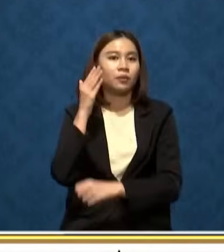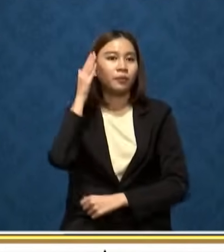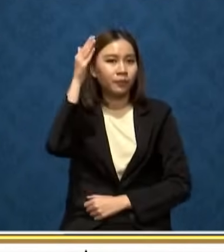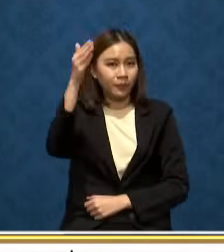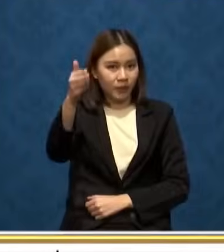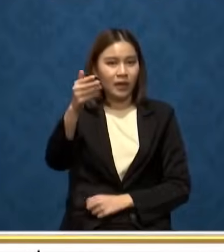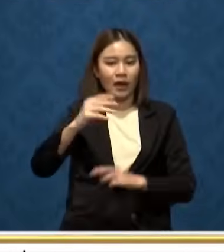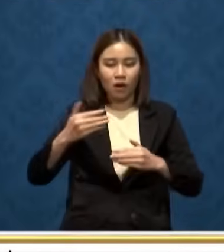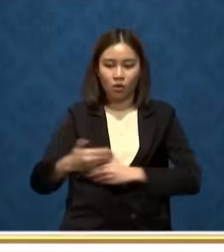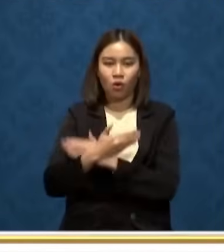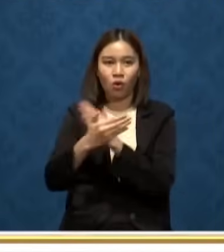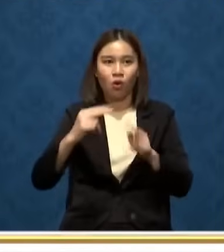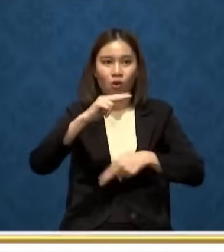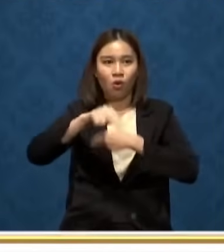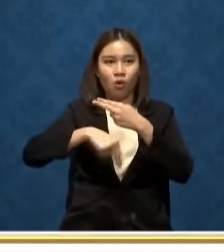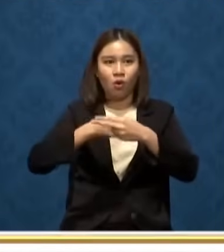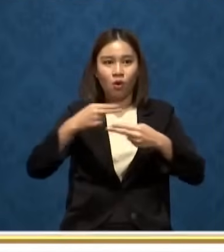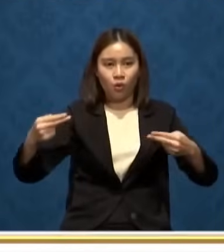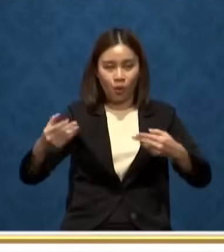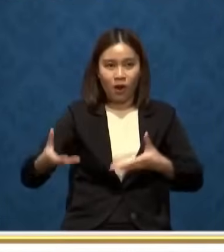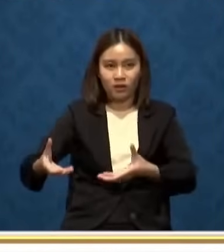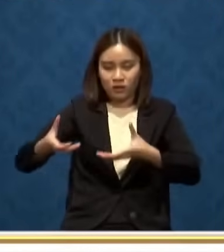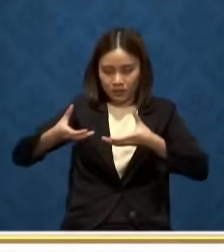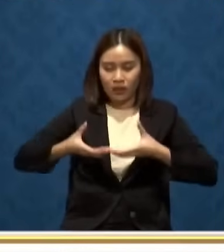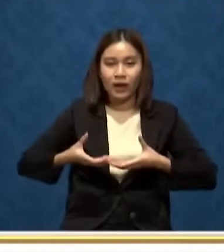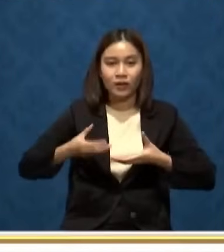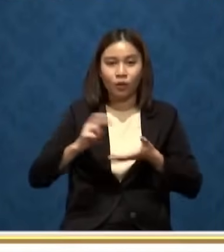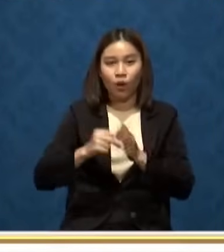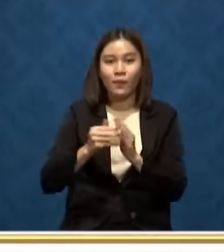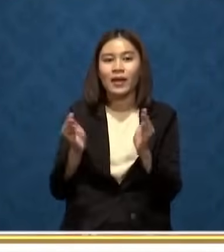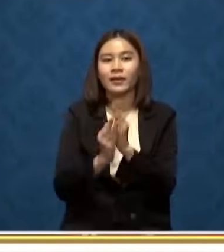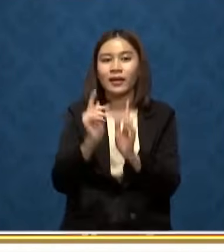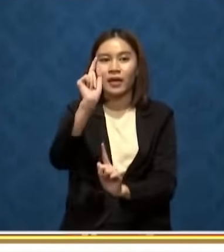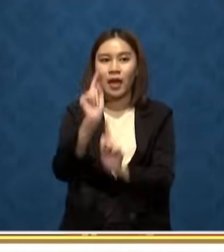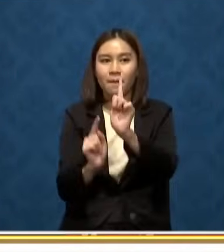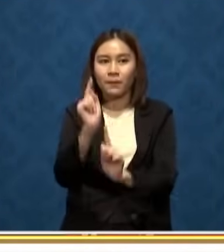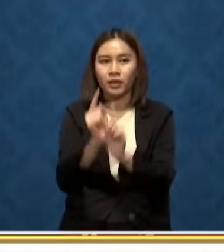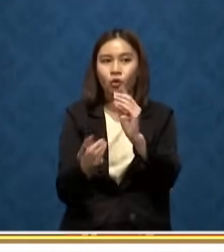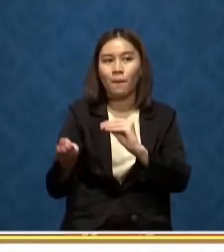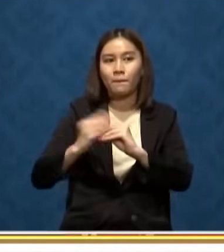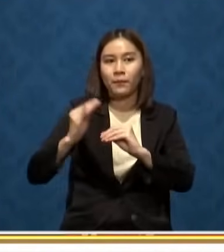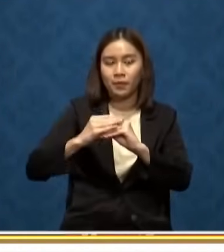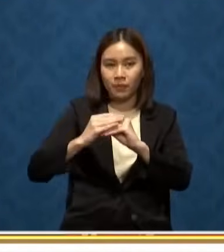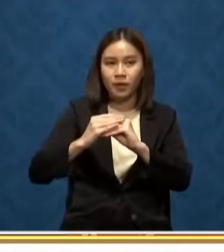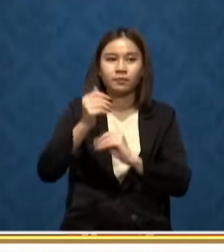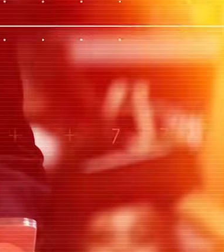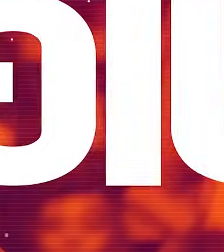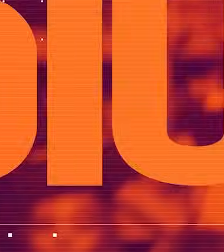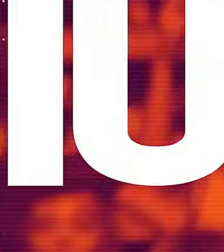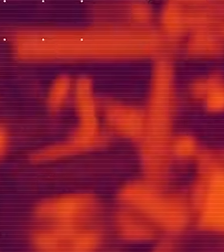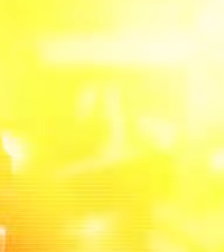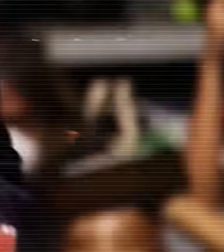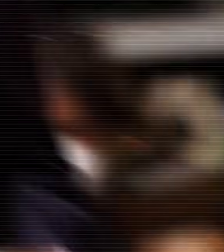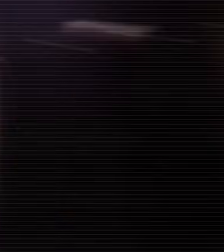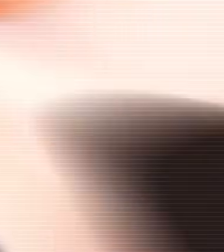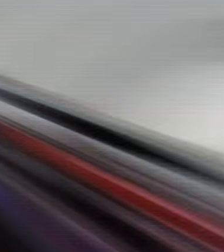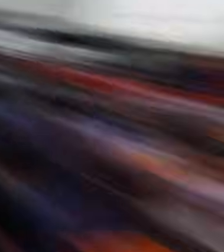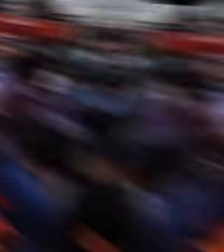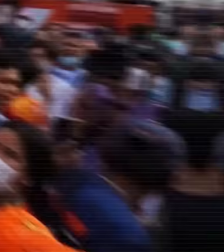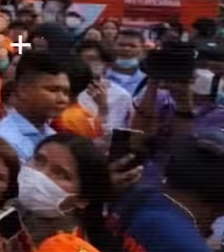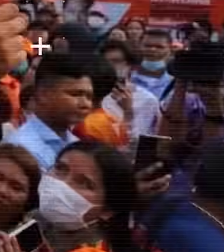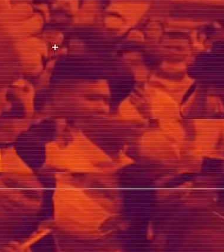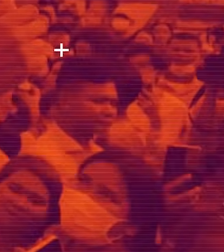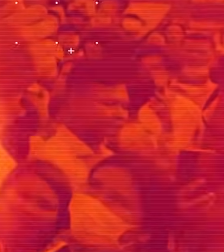ะให้ของขวัญที่มีค่าที่สุดของผมก็คือเรตติ้งที่เพิ่มขึ้นกว่าปีนี้